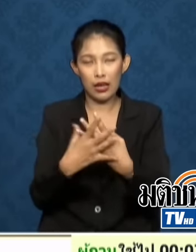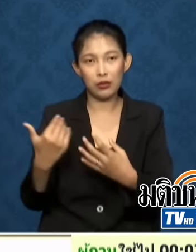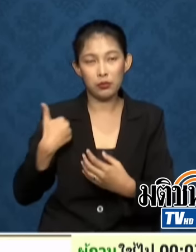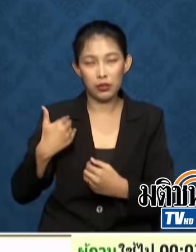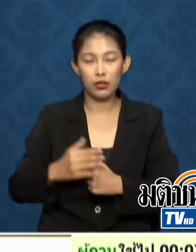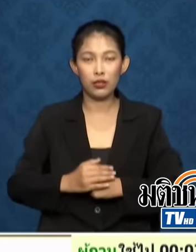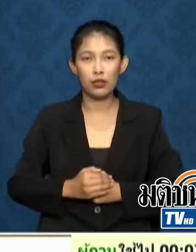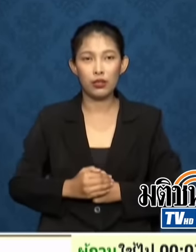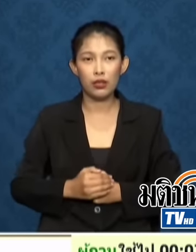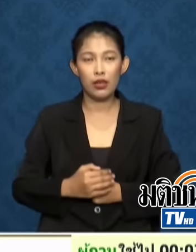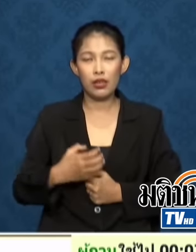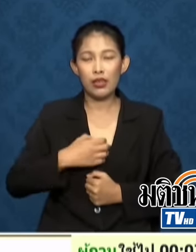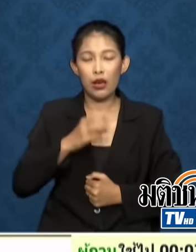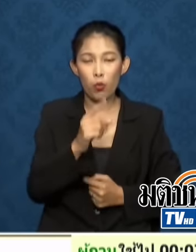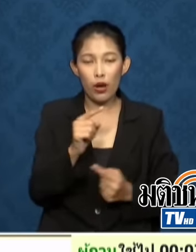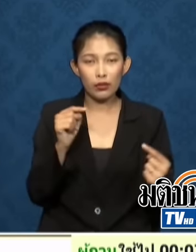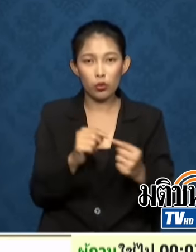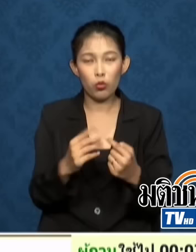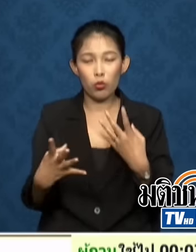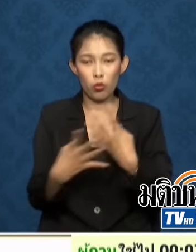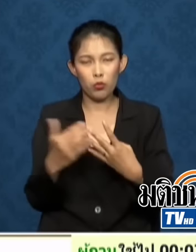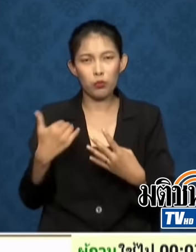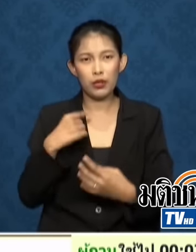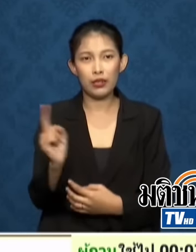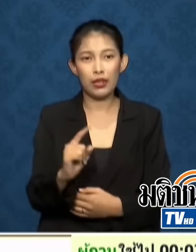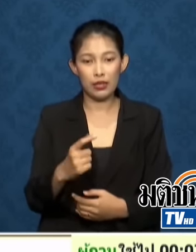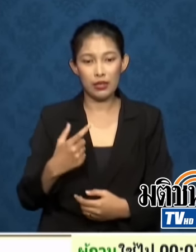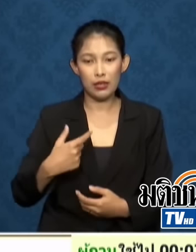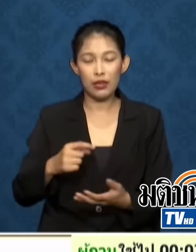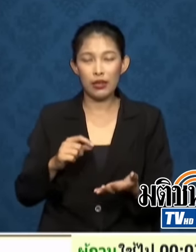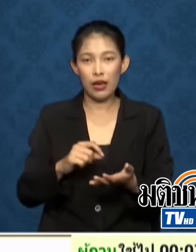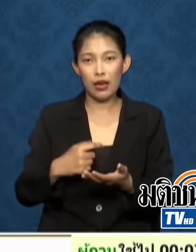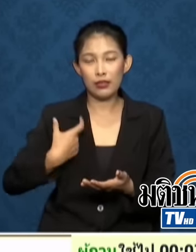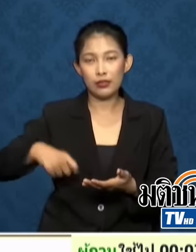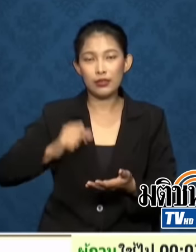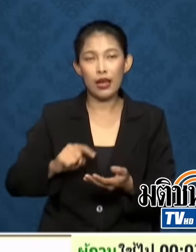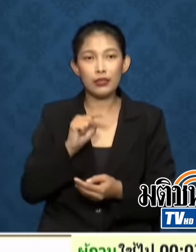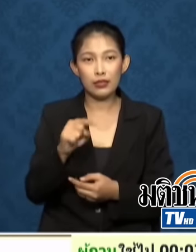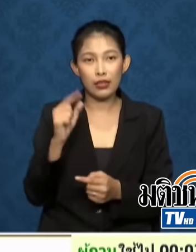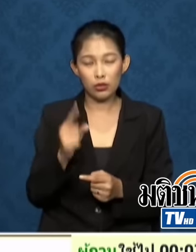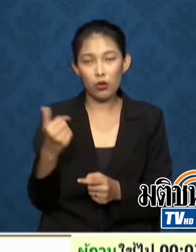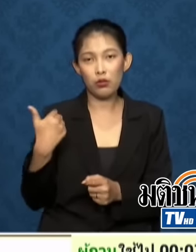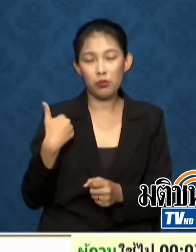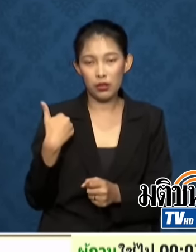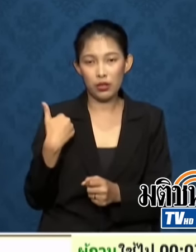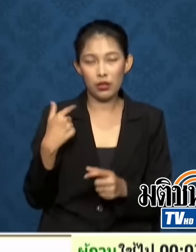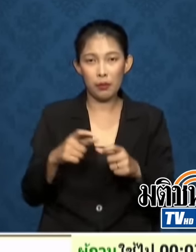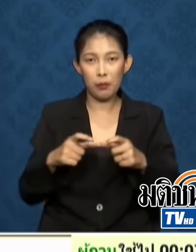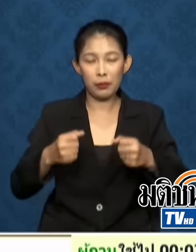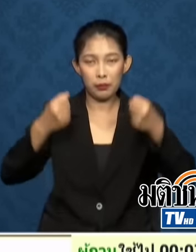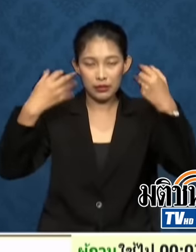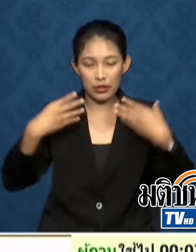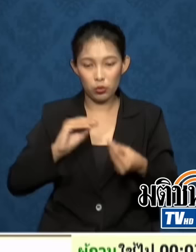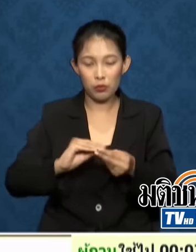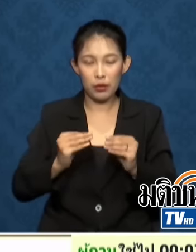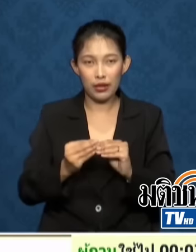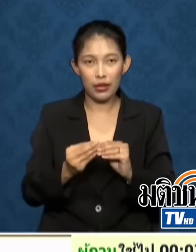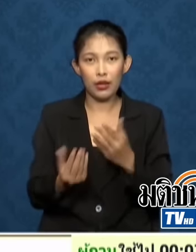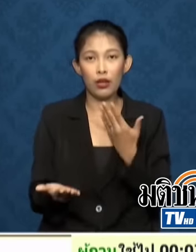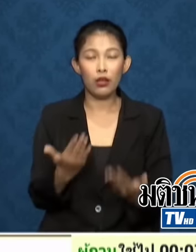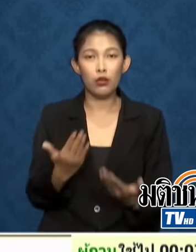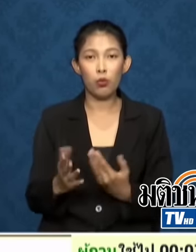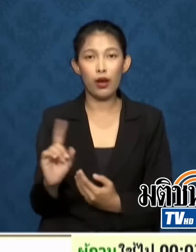ทัณฑ์ไอ้หมายขังของศาลเนี่ยเราเขียนนวัตกรรมให้มีเลขบัตรประชาชนหรือแส